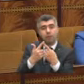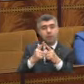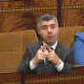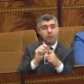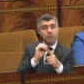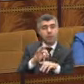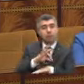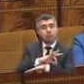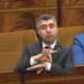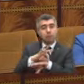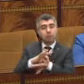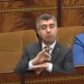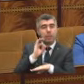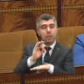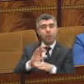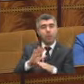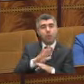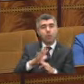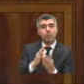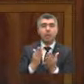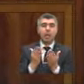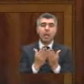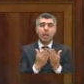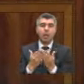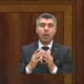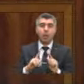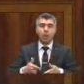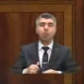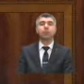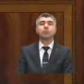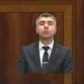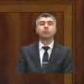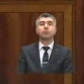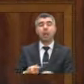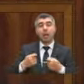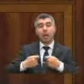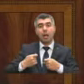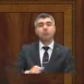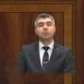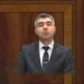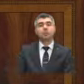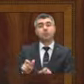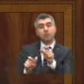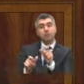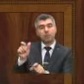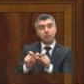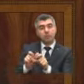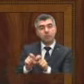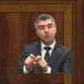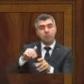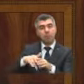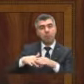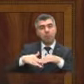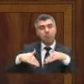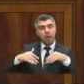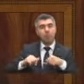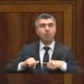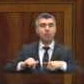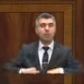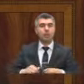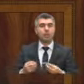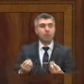إدارة المؤسسات التعليمية. سيد رئيس، سيدات سادة الوزراء، سيدات